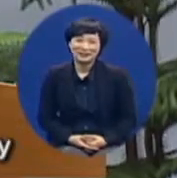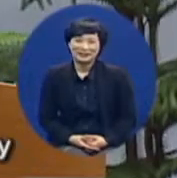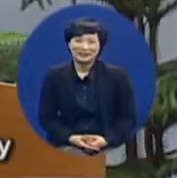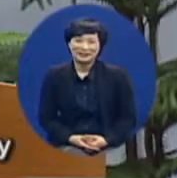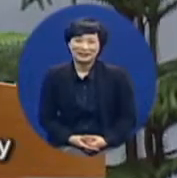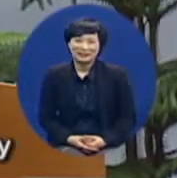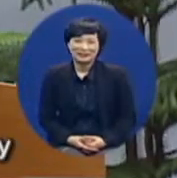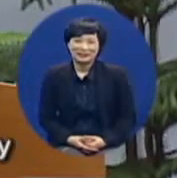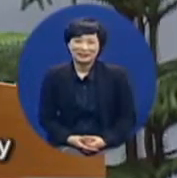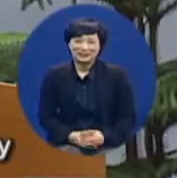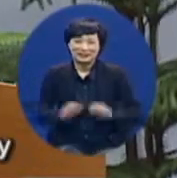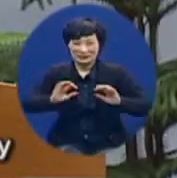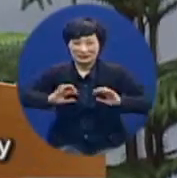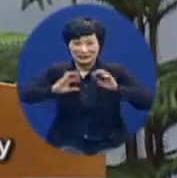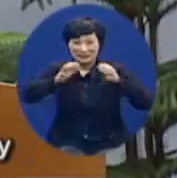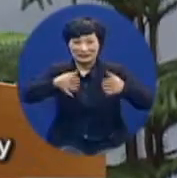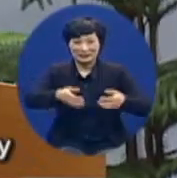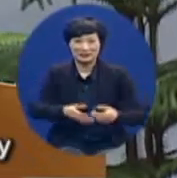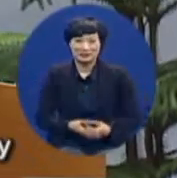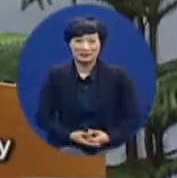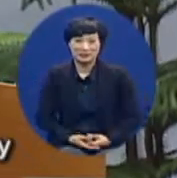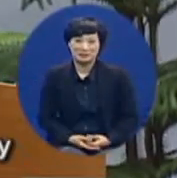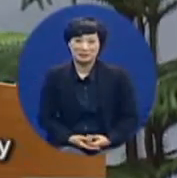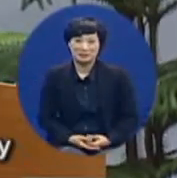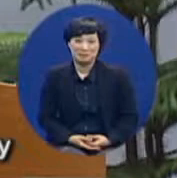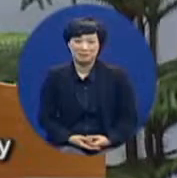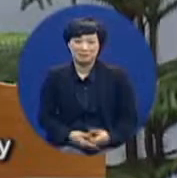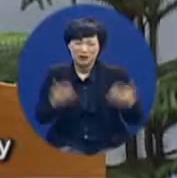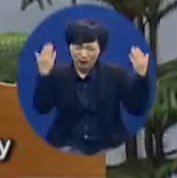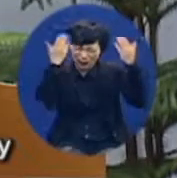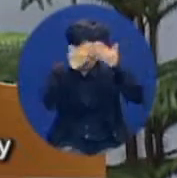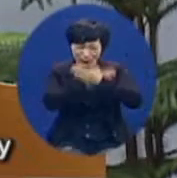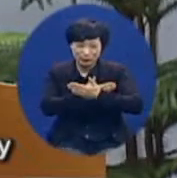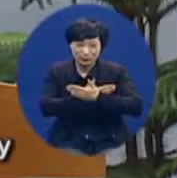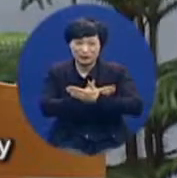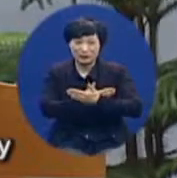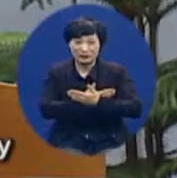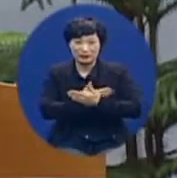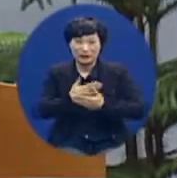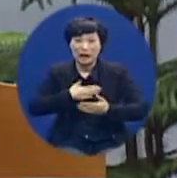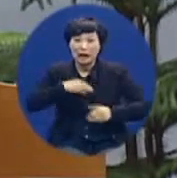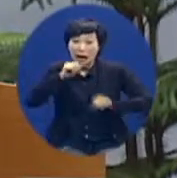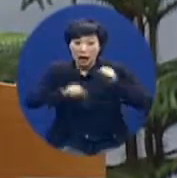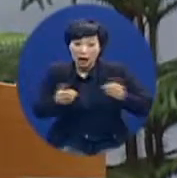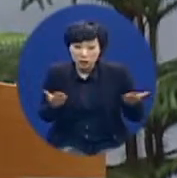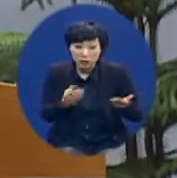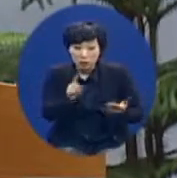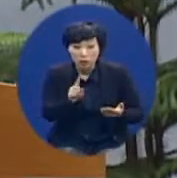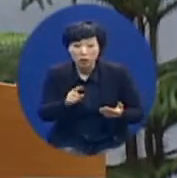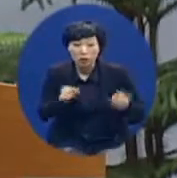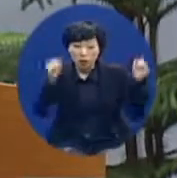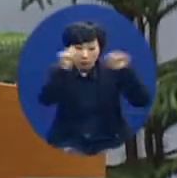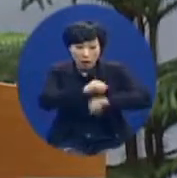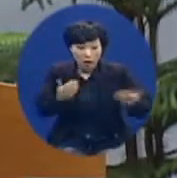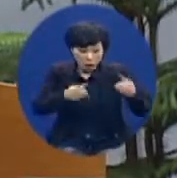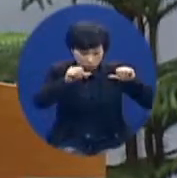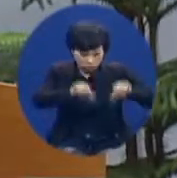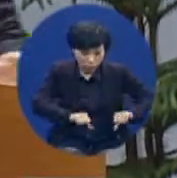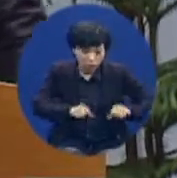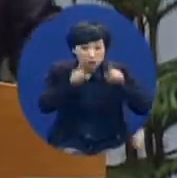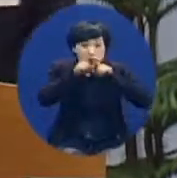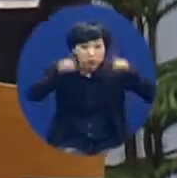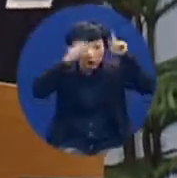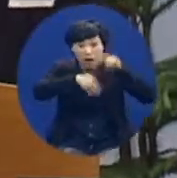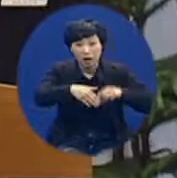어디겠어이 세상은 어두워서 자기가 하는 일이 망하는 일이 지 저주받는 일인지